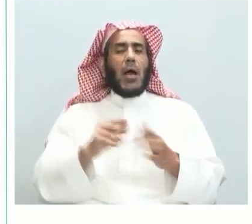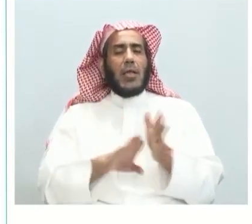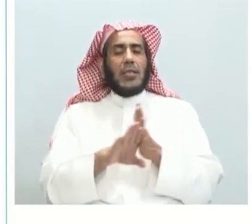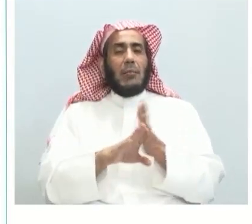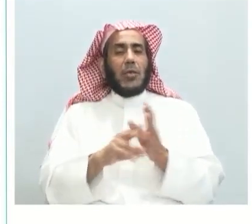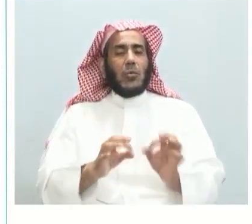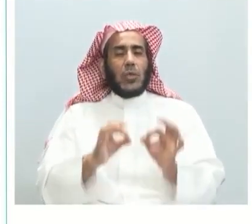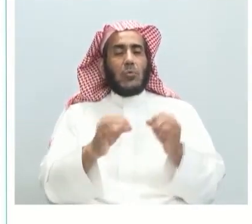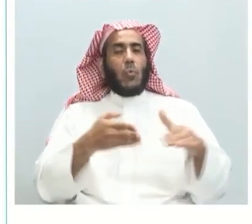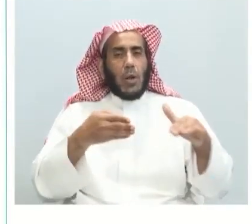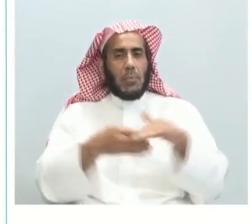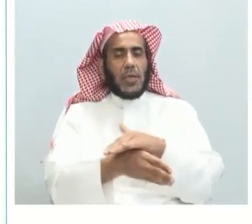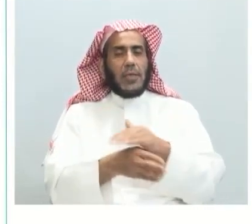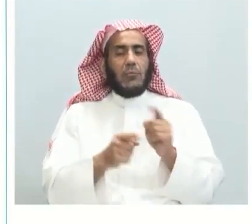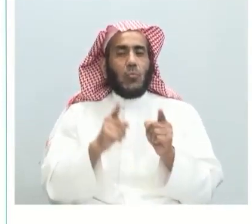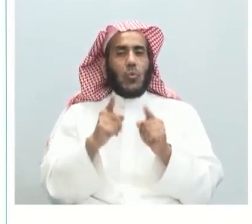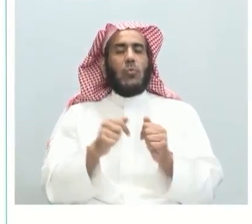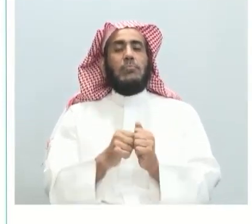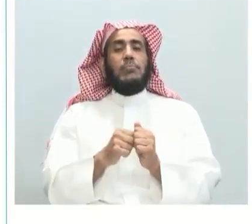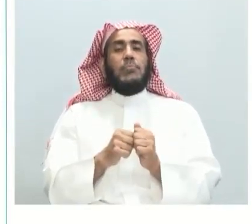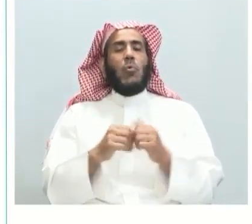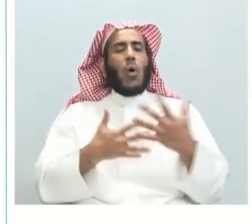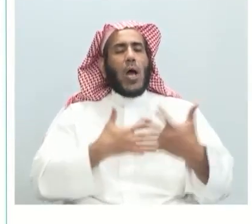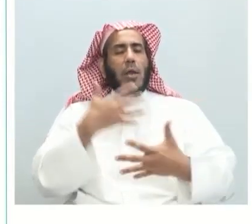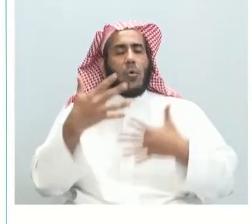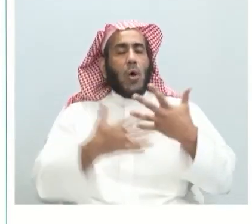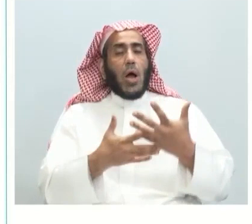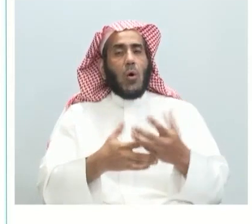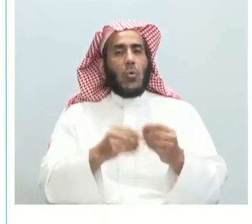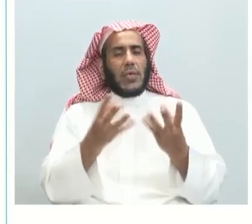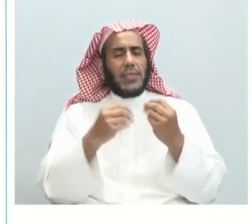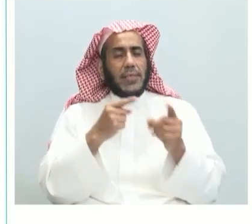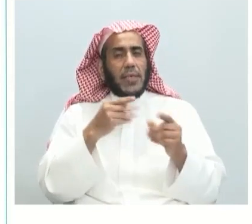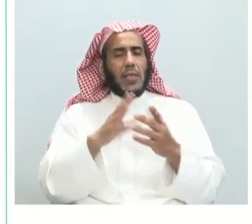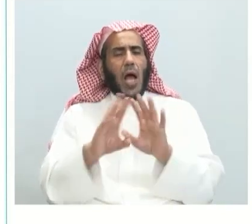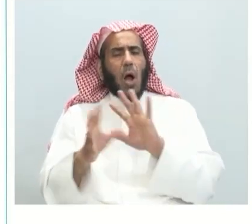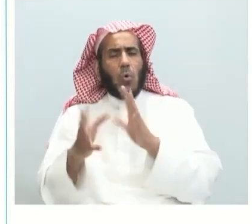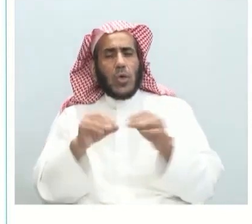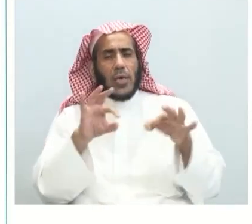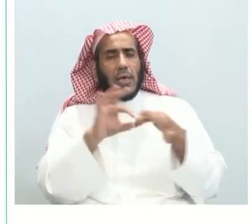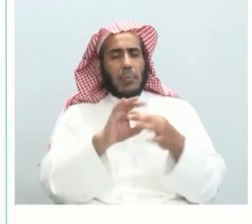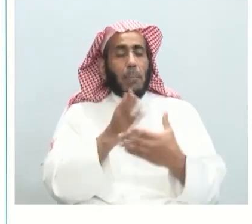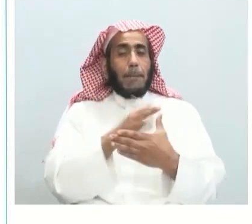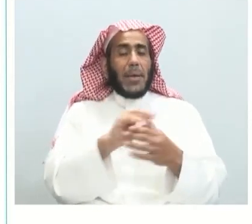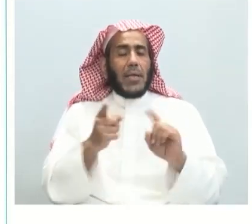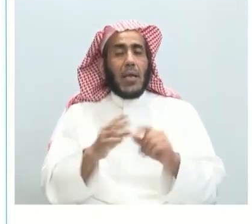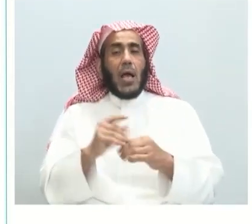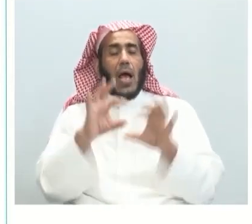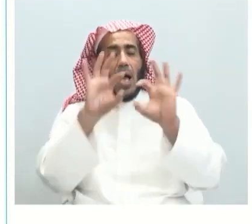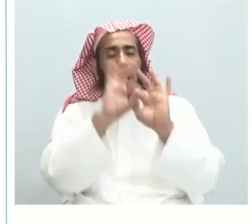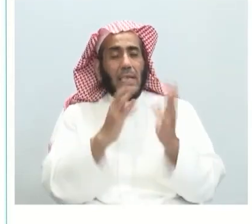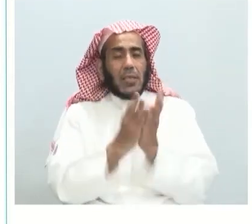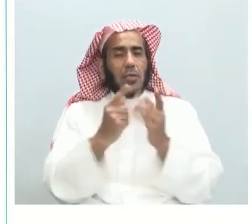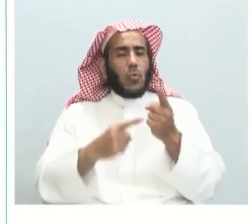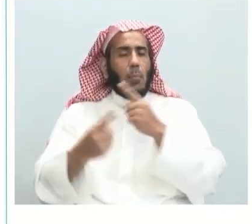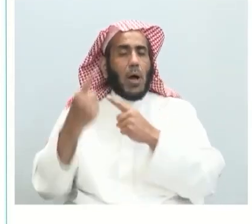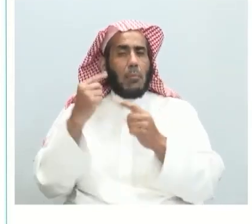والتوطيه والمدخل وهو ان نحاول ايجاد اوجه الربط بين ايات الدرس وما